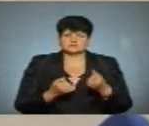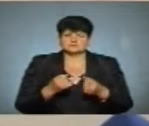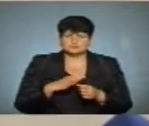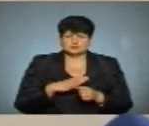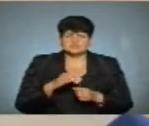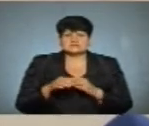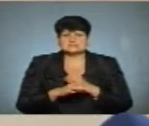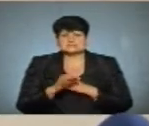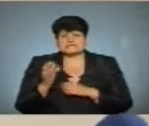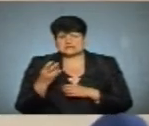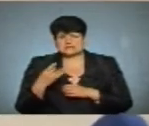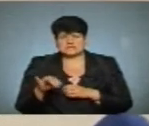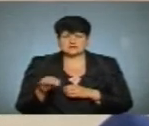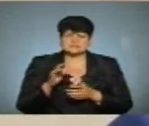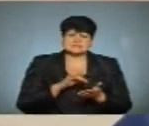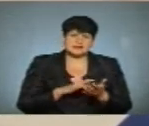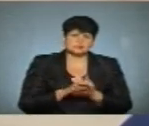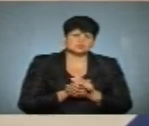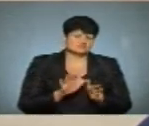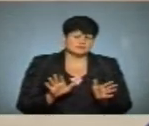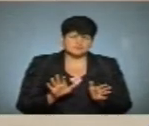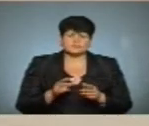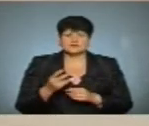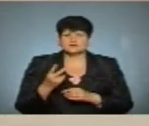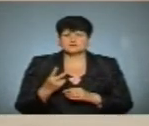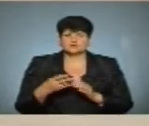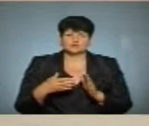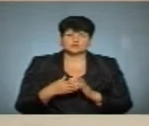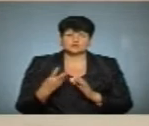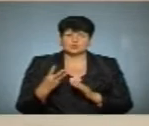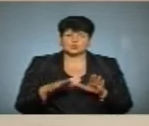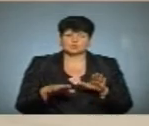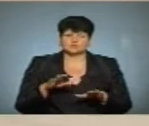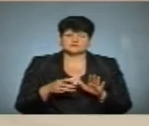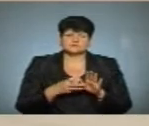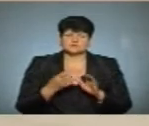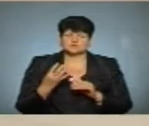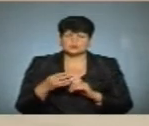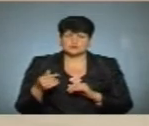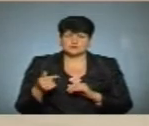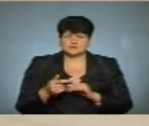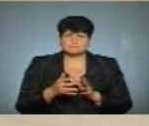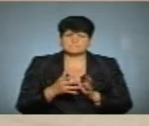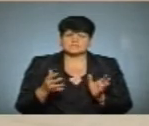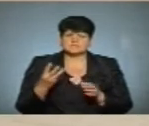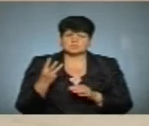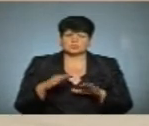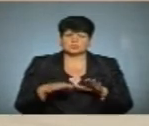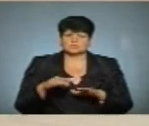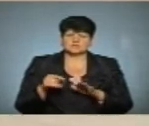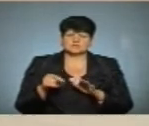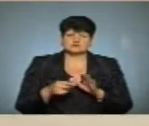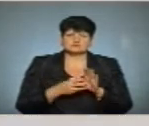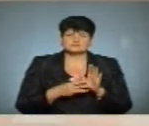чи з масиву Дружби. Від 2 до 3 тонн за послугу 840 гривень, більше 3 тонн за послугу